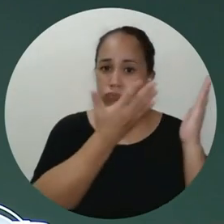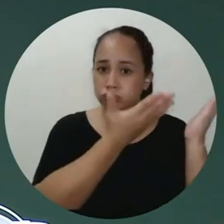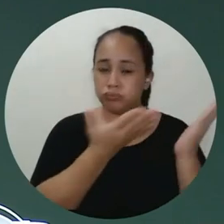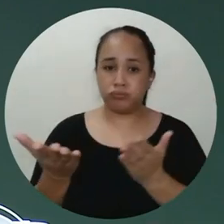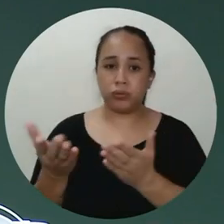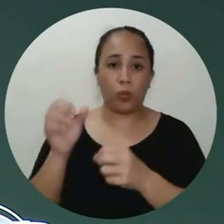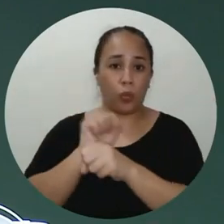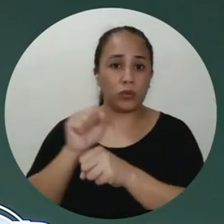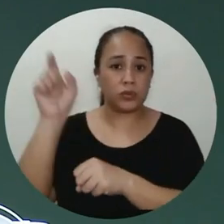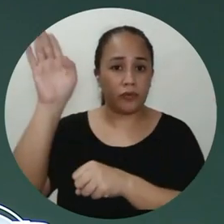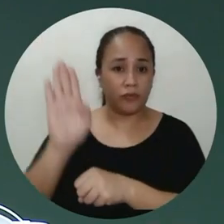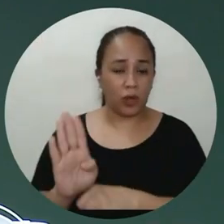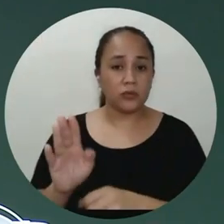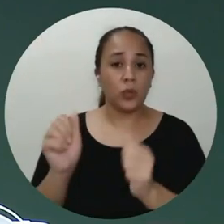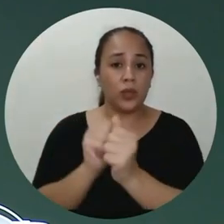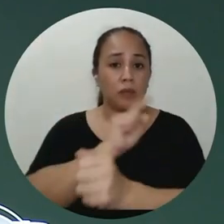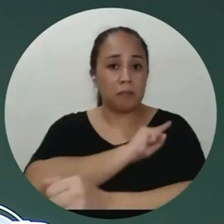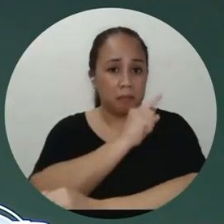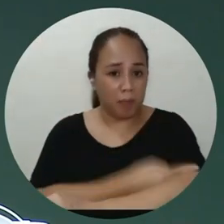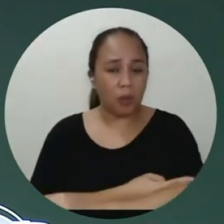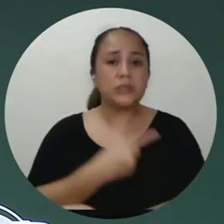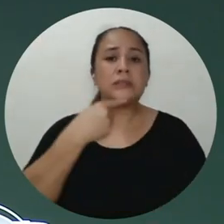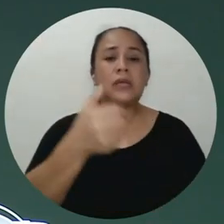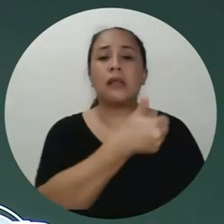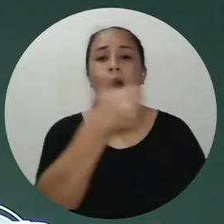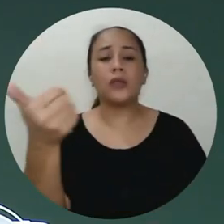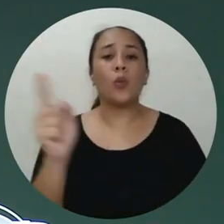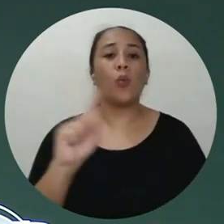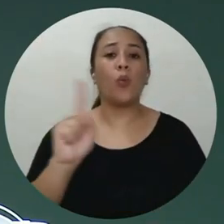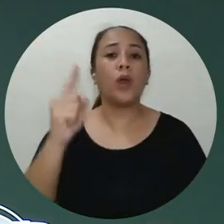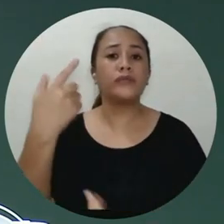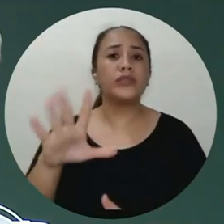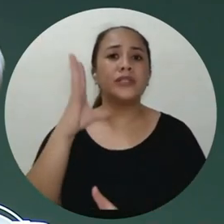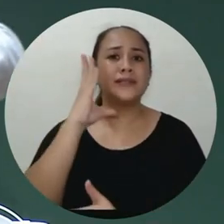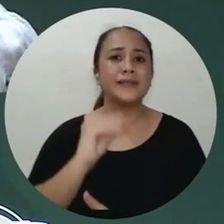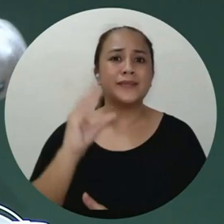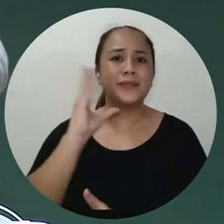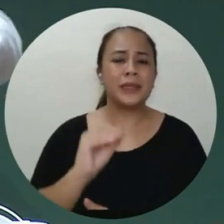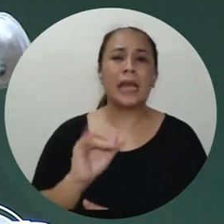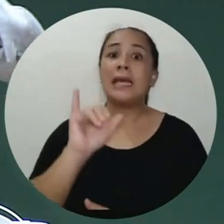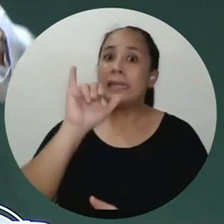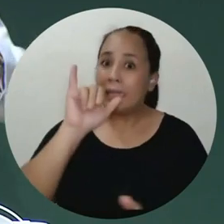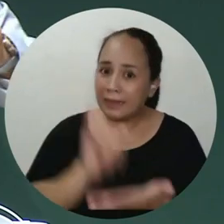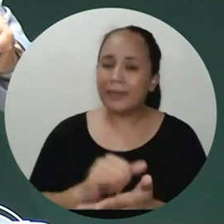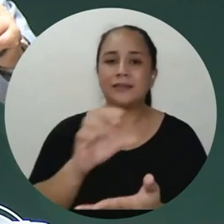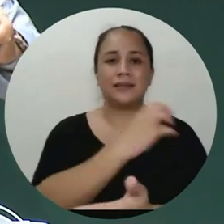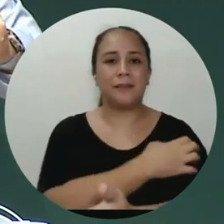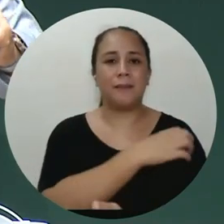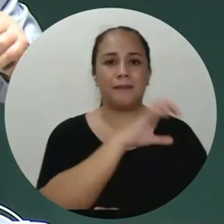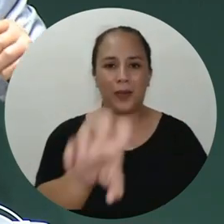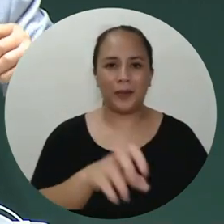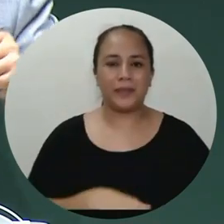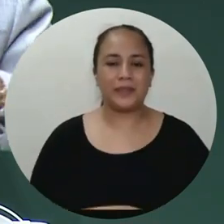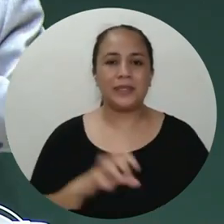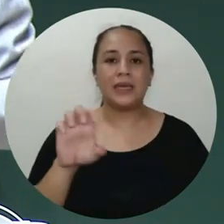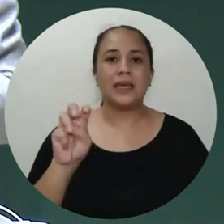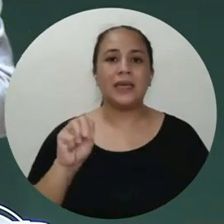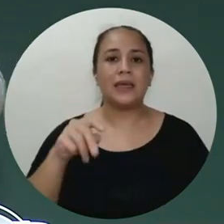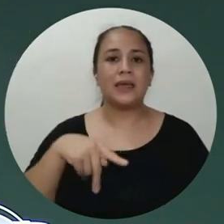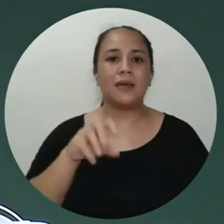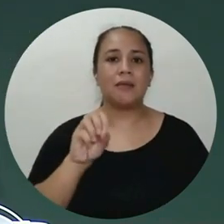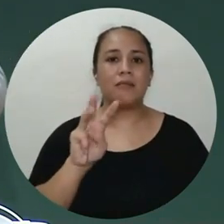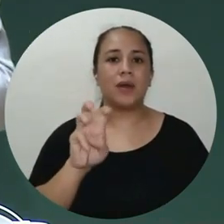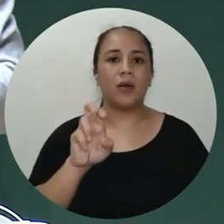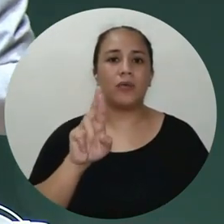God with this power and to tell others what you have experienced, that is what empowerment means. 다른 사람도 나처럼 할 수 있도록 그렇게 힘을 주는 것입니다.